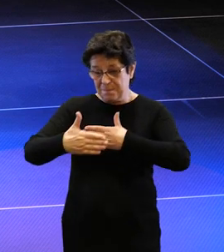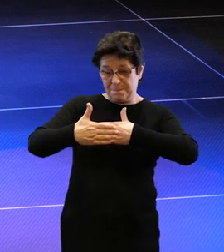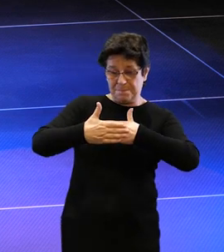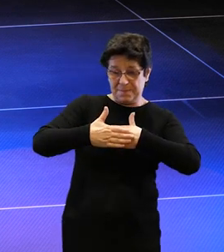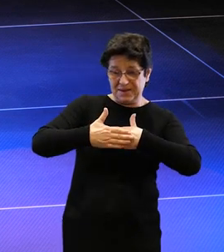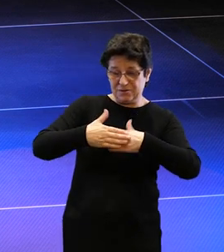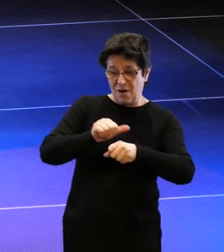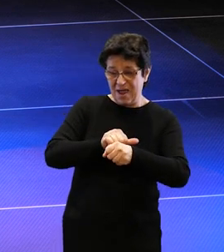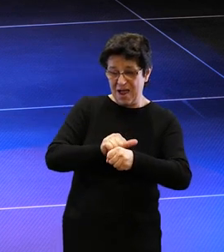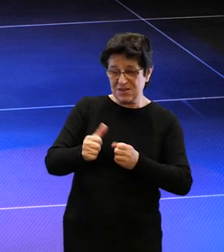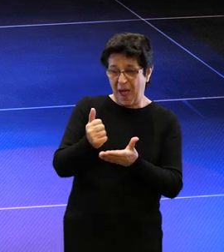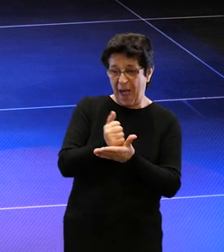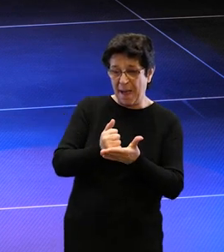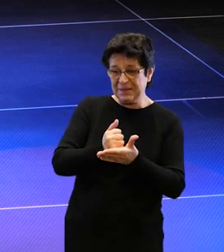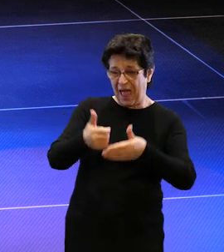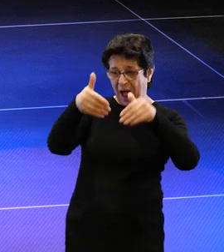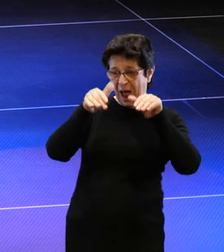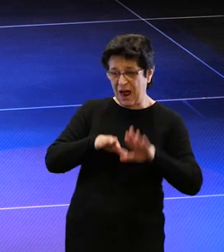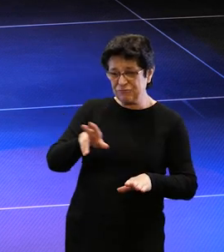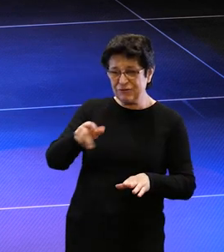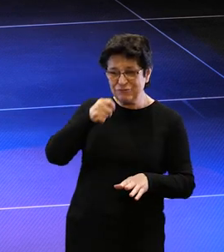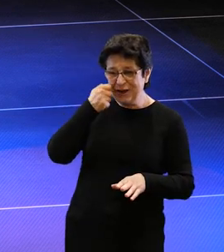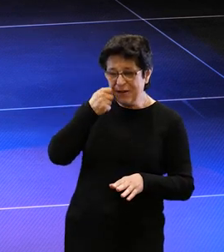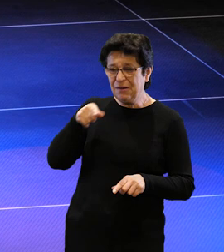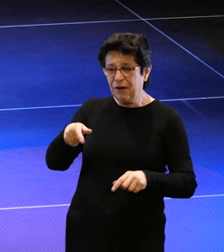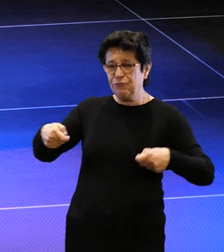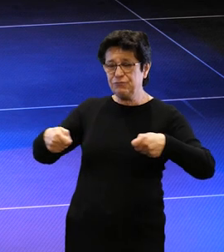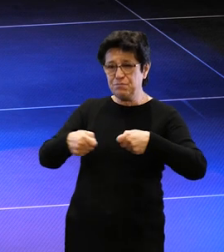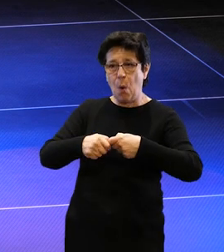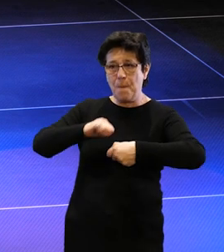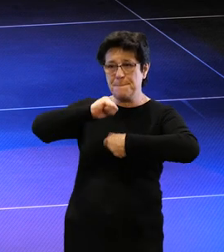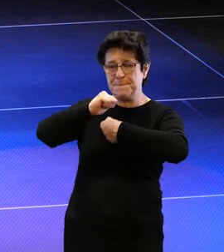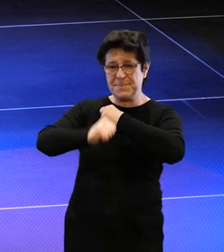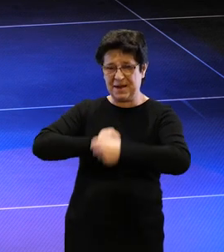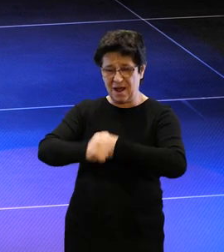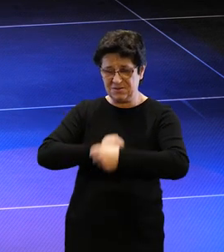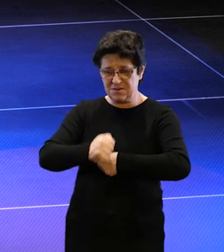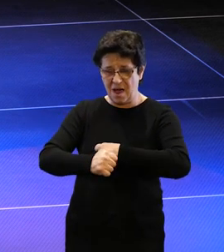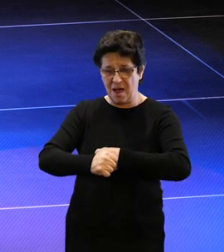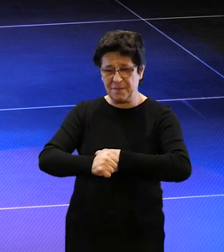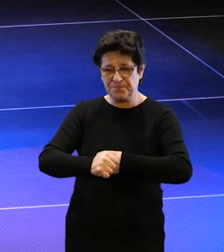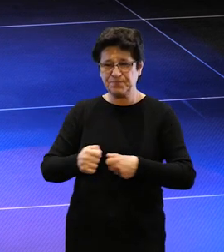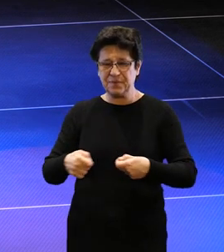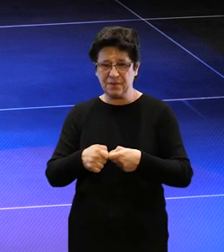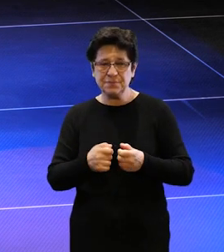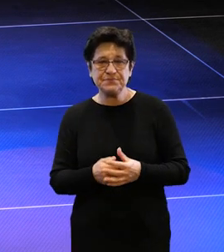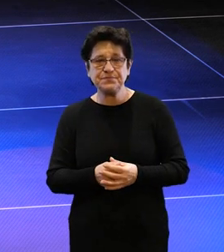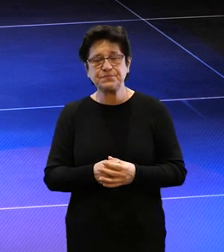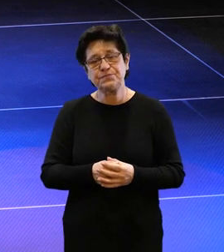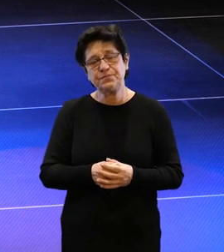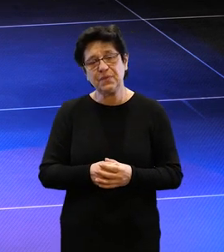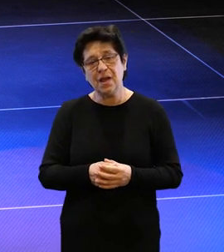zaprzyjaźniony aptekarz to właśnie ta współpraca doktora Simona szerb z moim dziadkiem Bolesławem